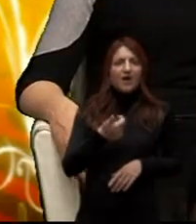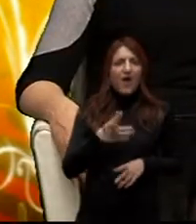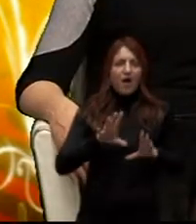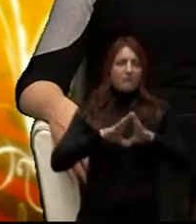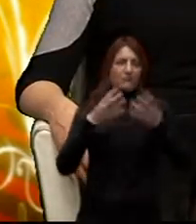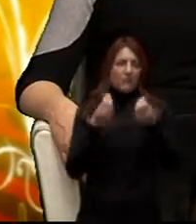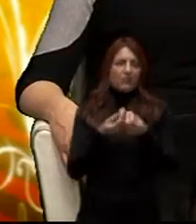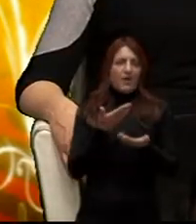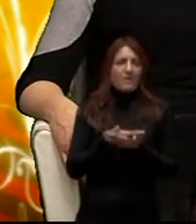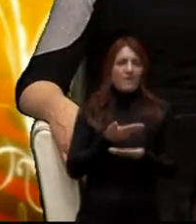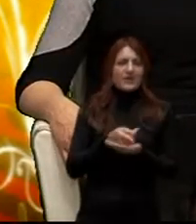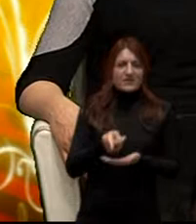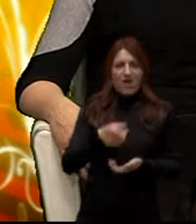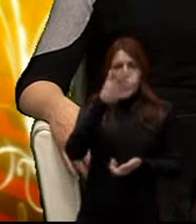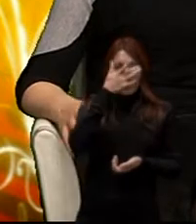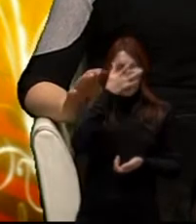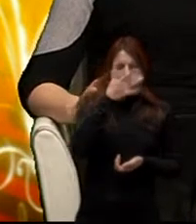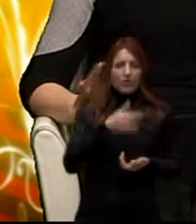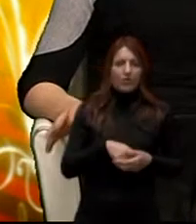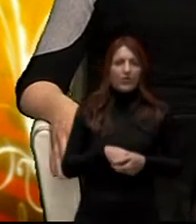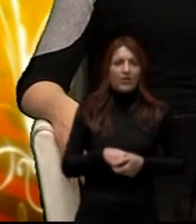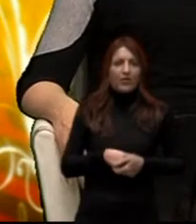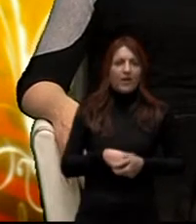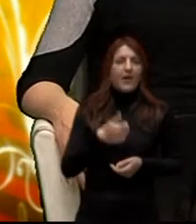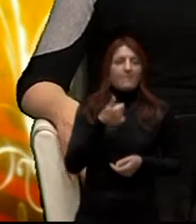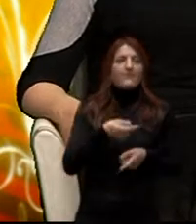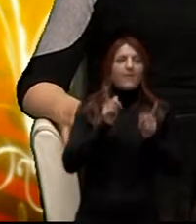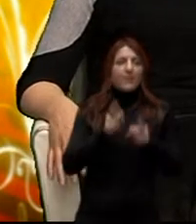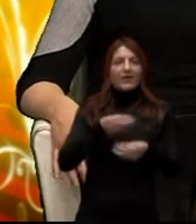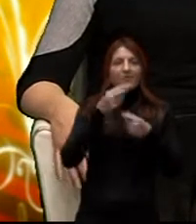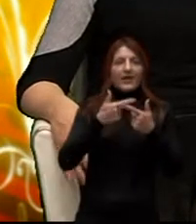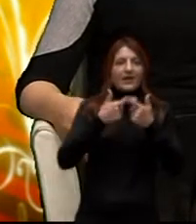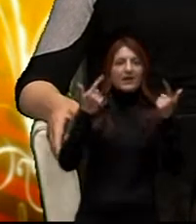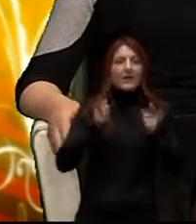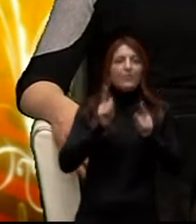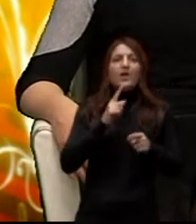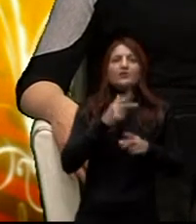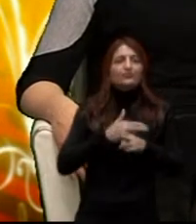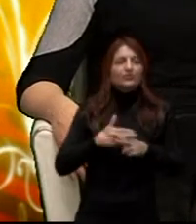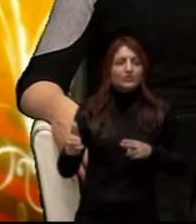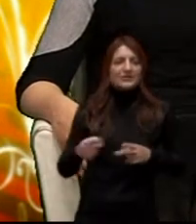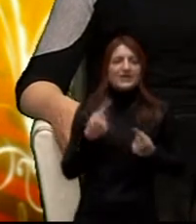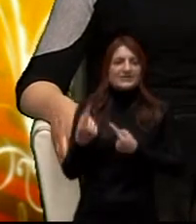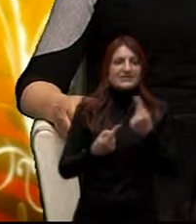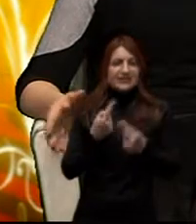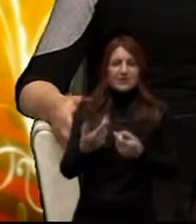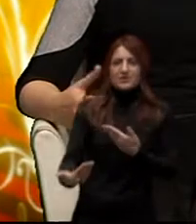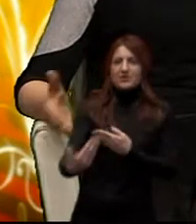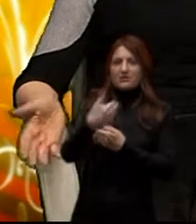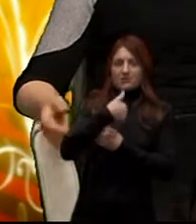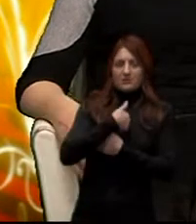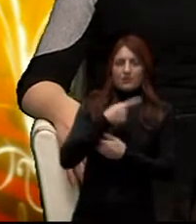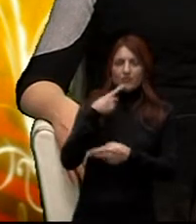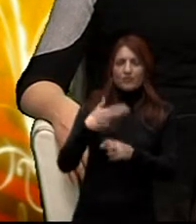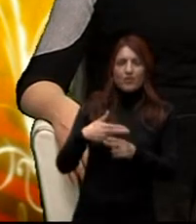objektivnija podloga za tenzijsku glavobolju. Znači, prvo moram razjasniti da mora biti čista situacija da dođe pacijent do mene, znači on